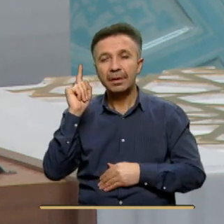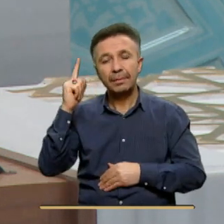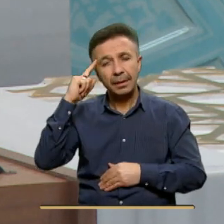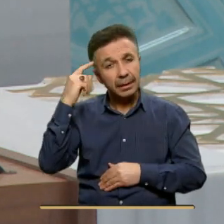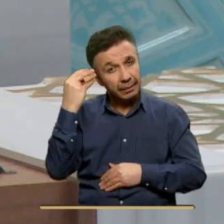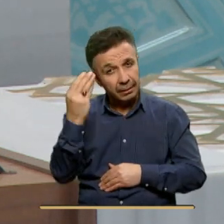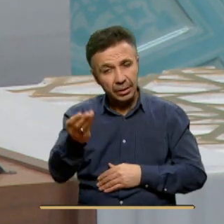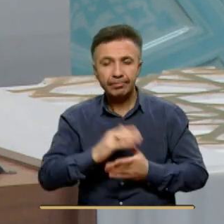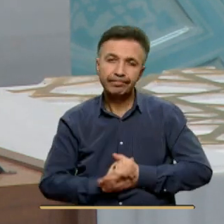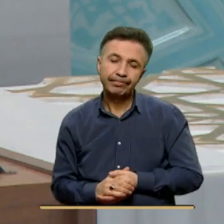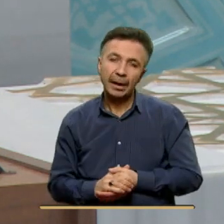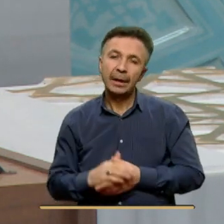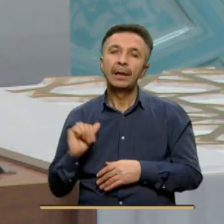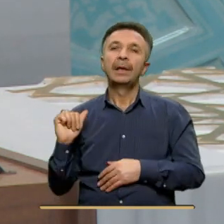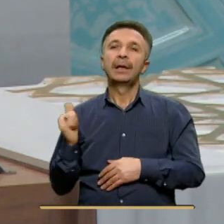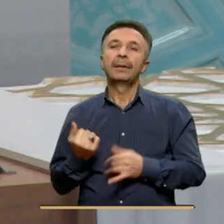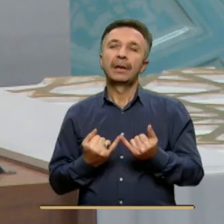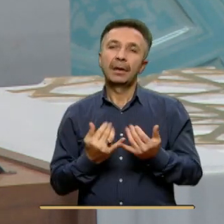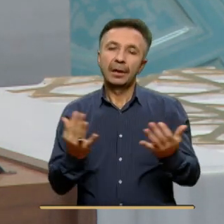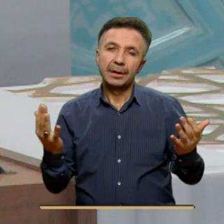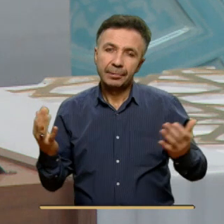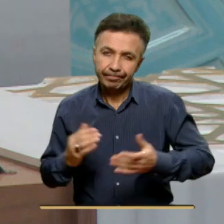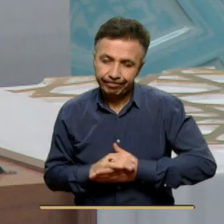bildirmiştir. Kıymetli kardeşlerim,